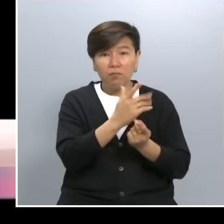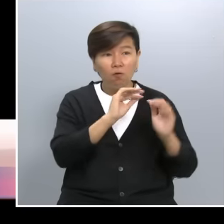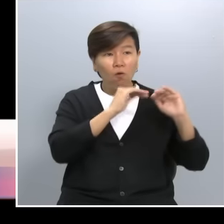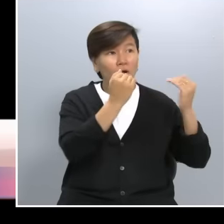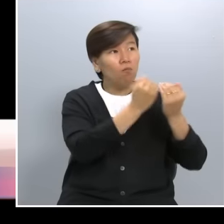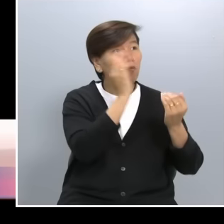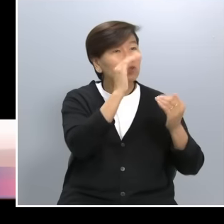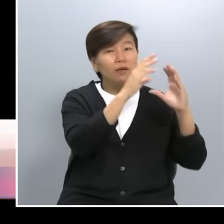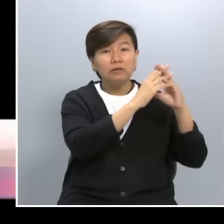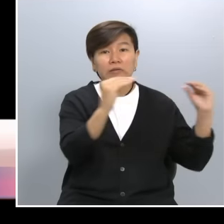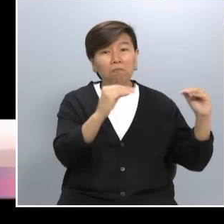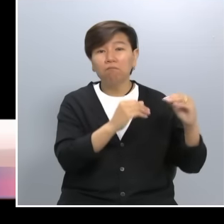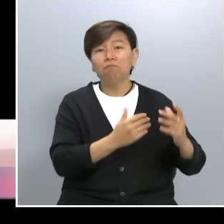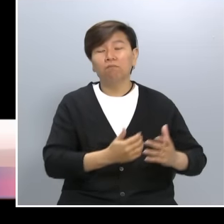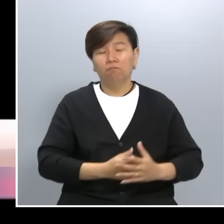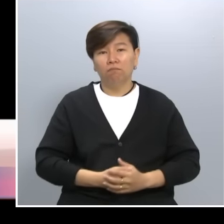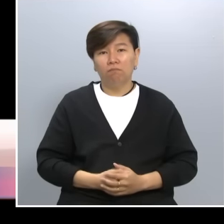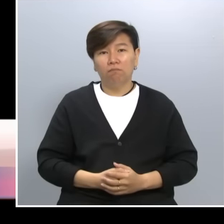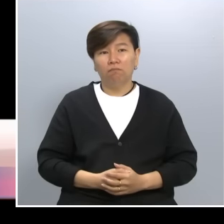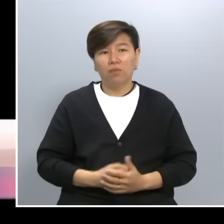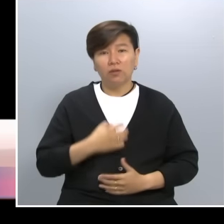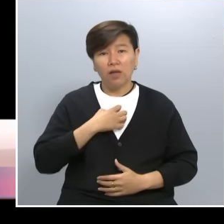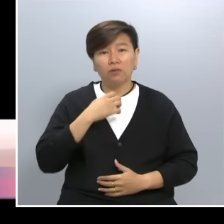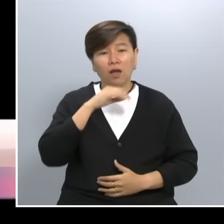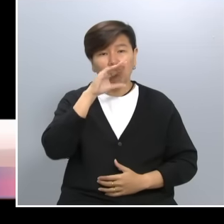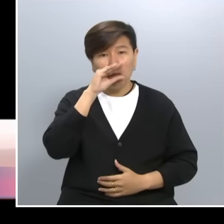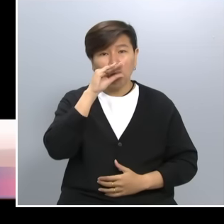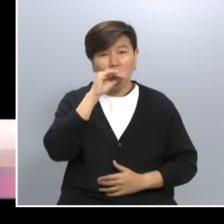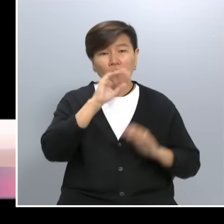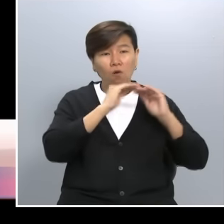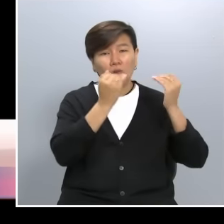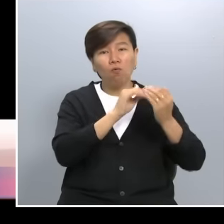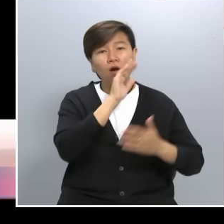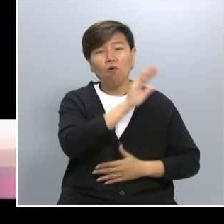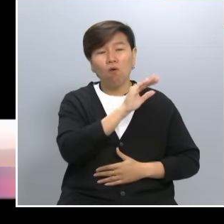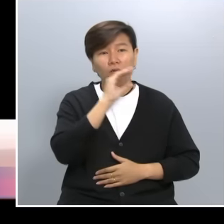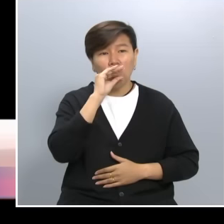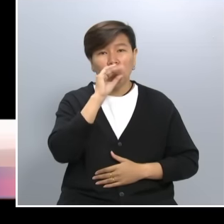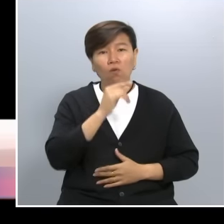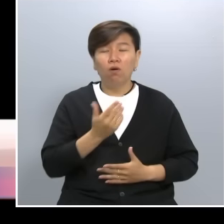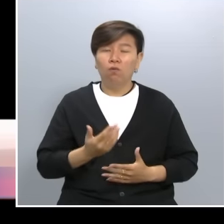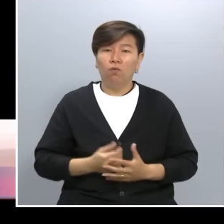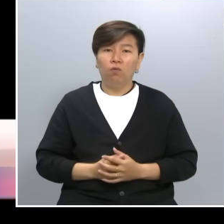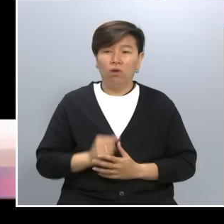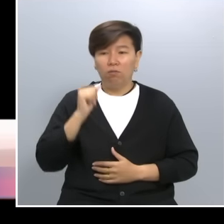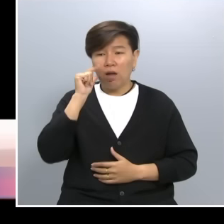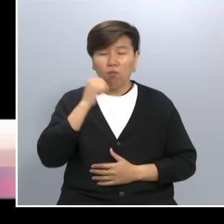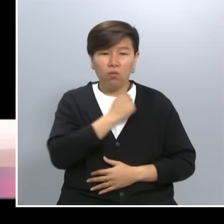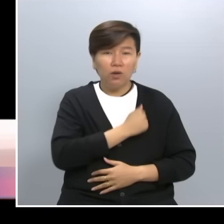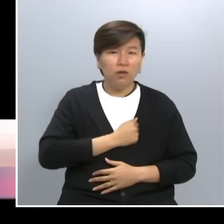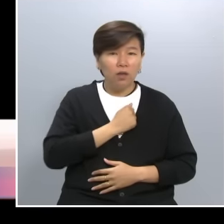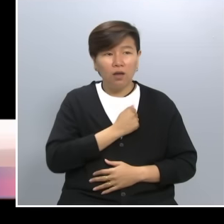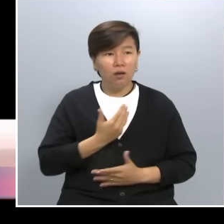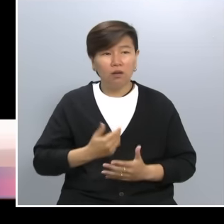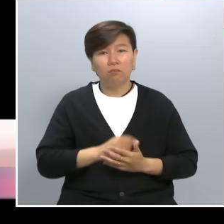ต่ออะไรเข้ามาเลยหนูอยากให้เาทำตามคำพูดน่ะครอบครัวเค้าอ่ะมันก็เสียใจแล้วก็โกรธด้วยค่ะพี่เครับ